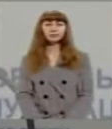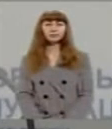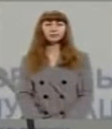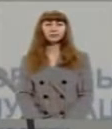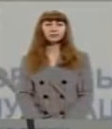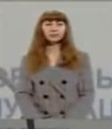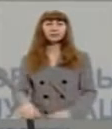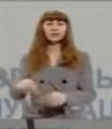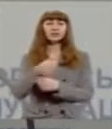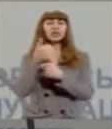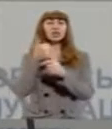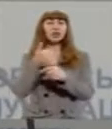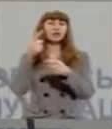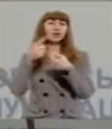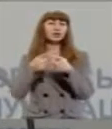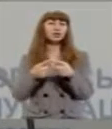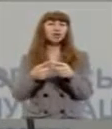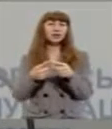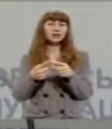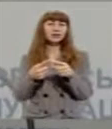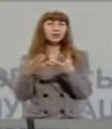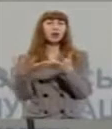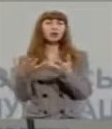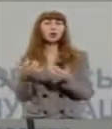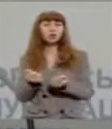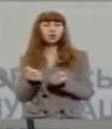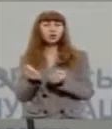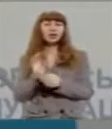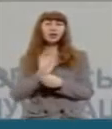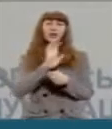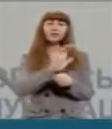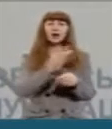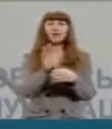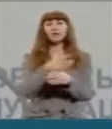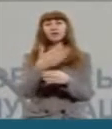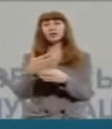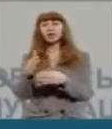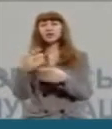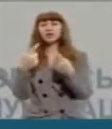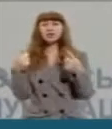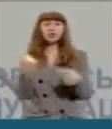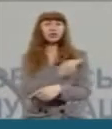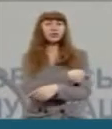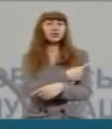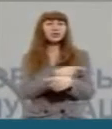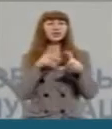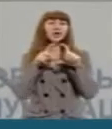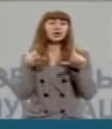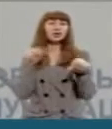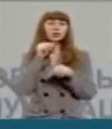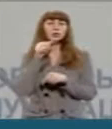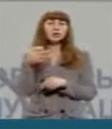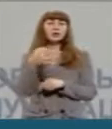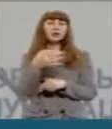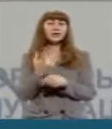23 маусымдағы бұйрығына сәйкес коронавирустық инфекцияға күдік бар және COVID-19 жағдайлары расталған пациенттерге компьютерлік